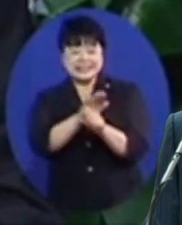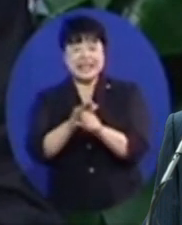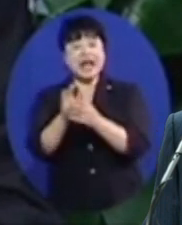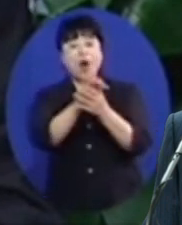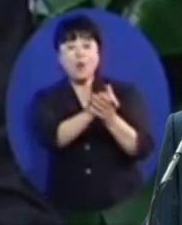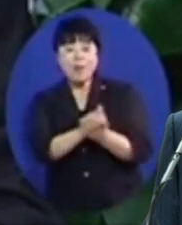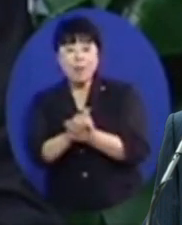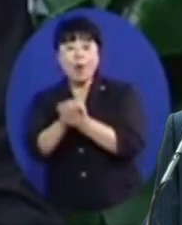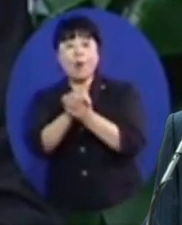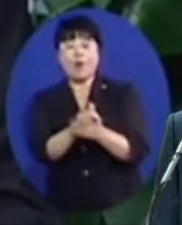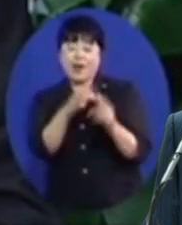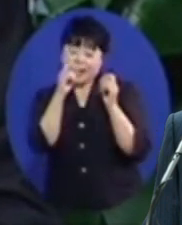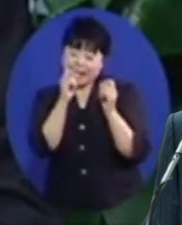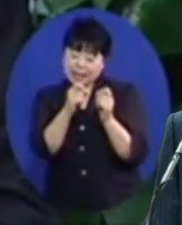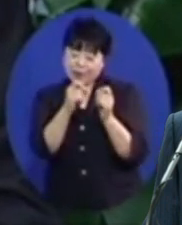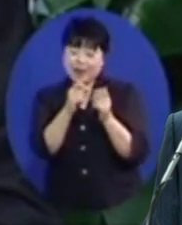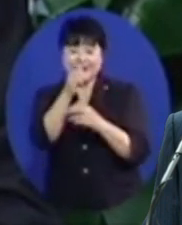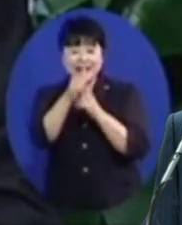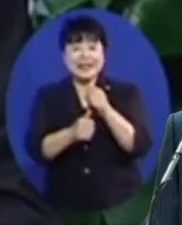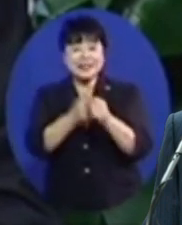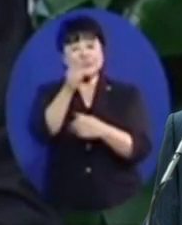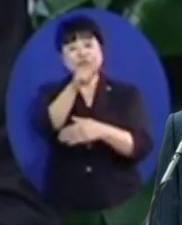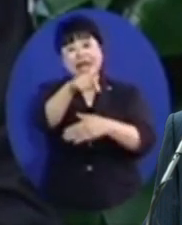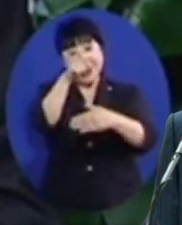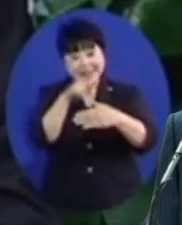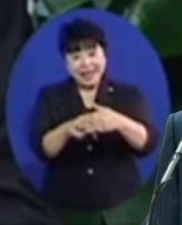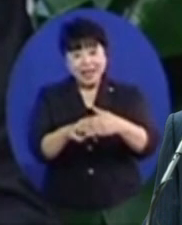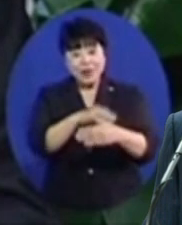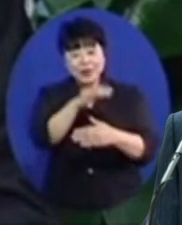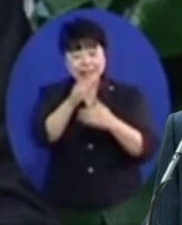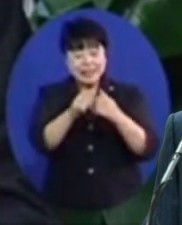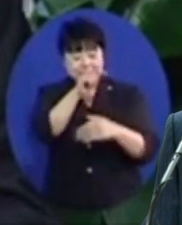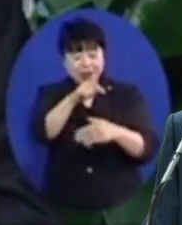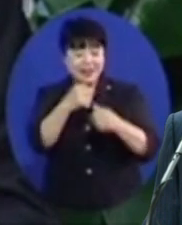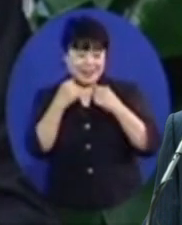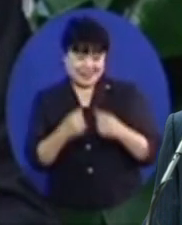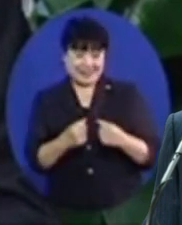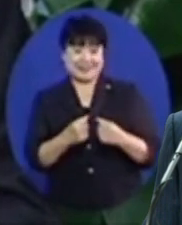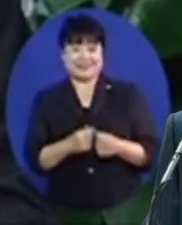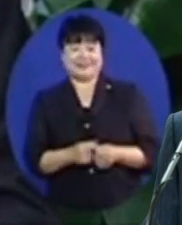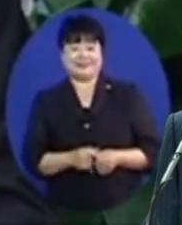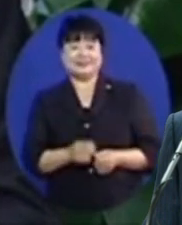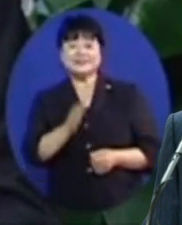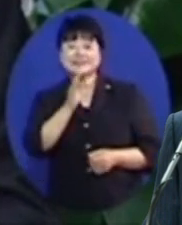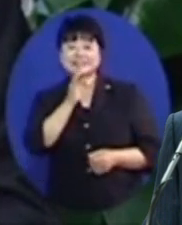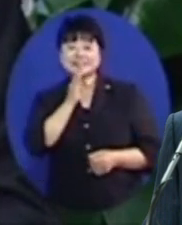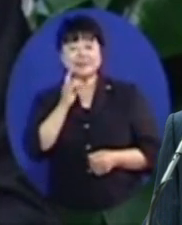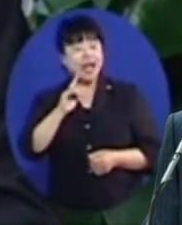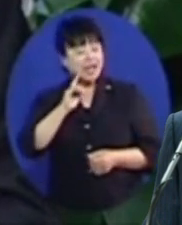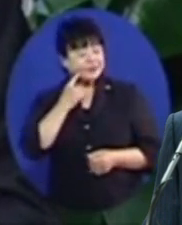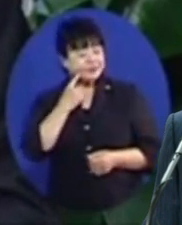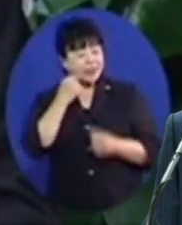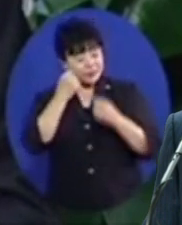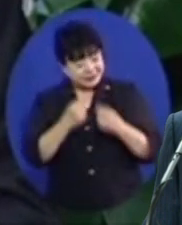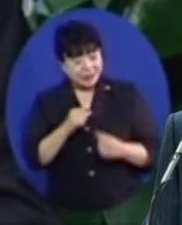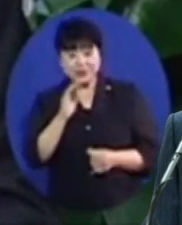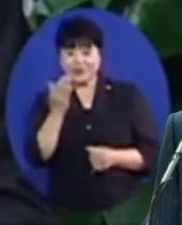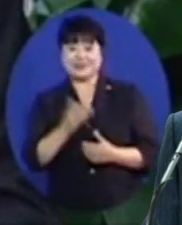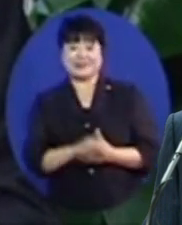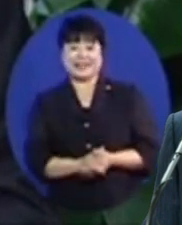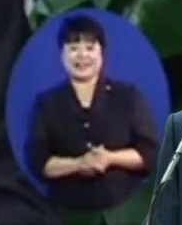화목으로 가까워졌습니다. 하나님이 우리 안에 우리가 하나님 안에 있는 그러한 아름다운 생활을 하게 된